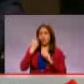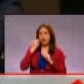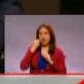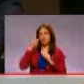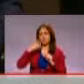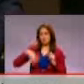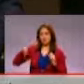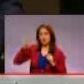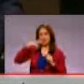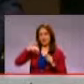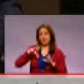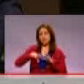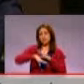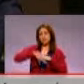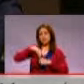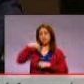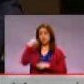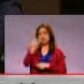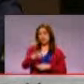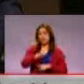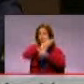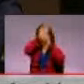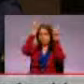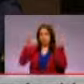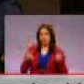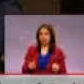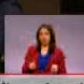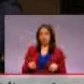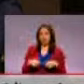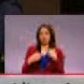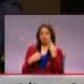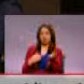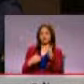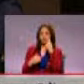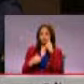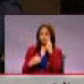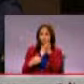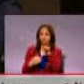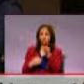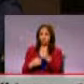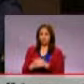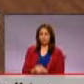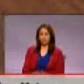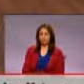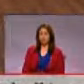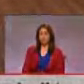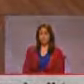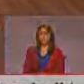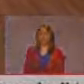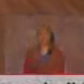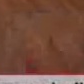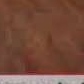وتعمله مشروع باله اللي هو كان محتاجله تعالوا نشوف سامي اخباره